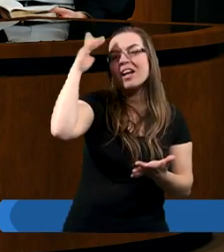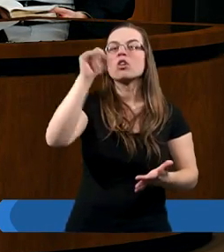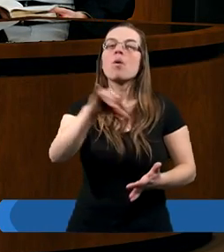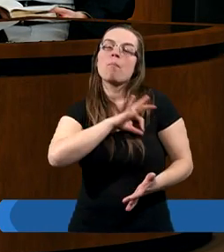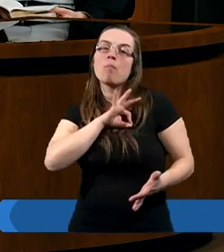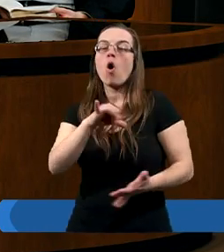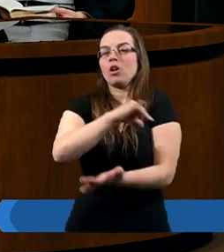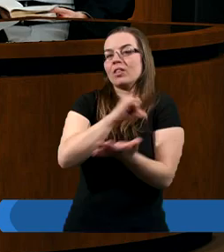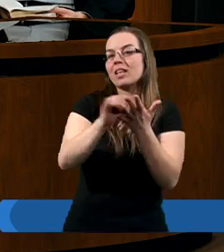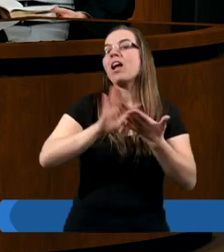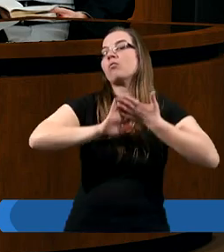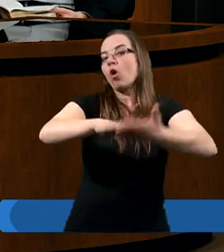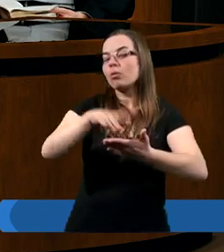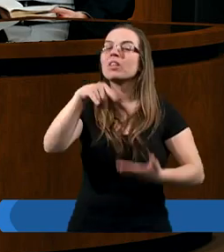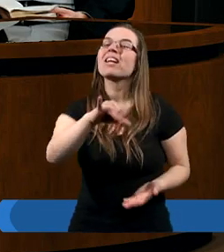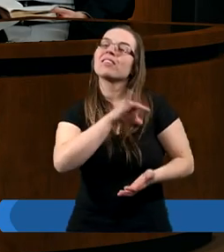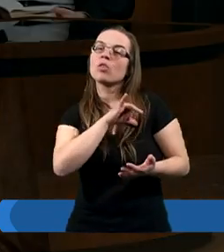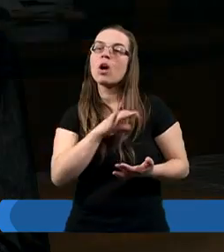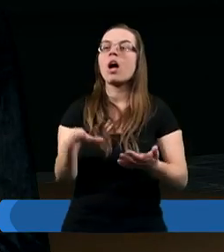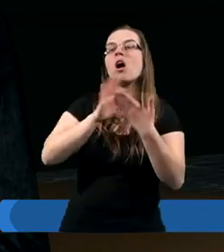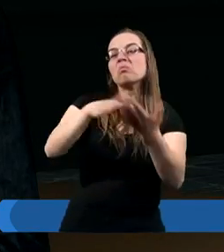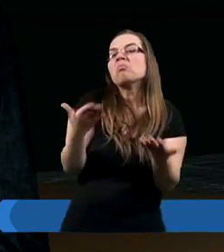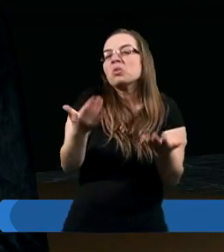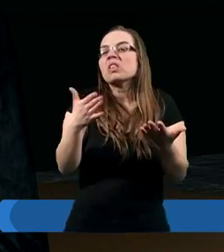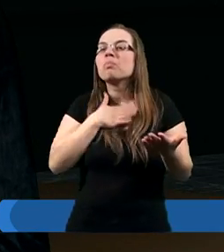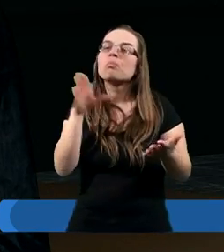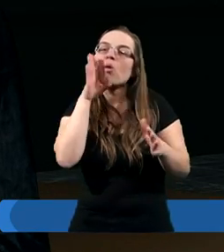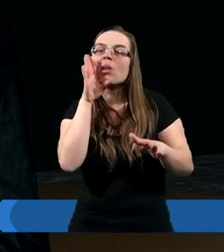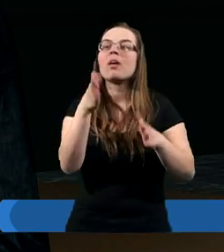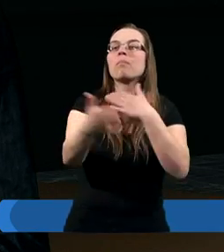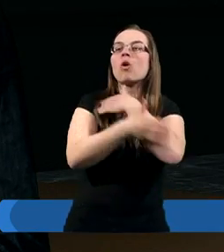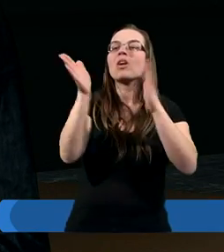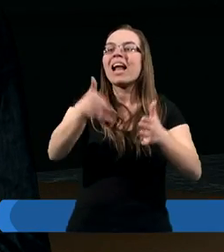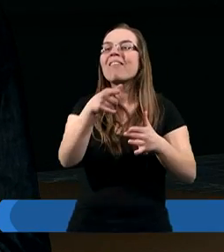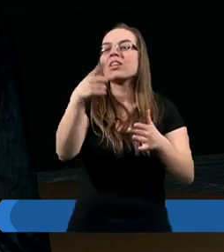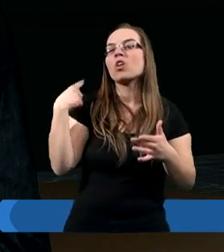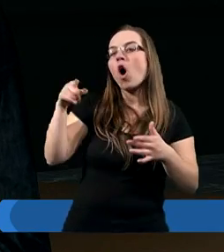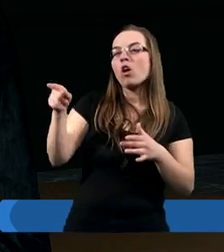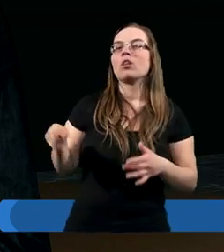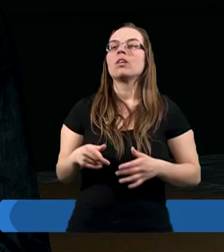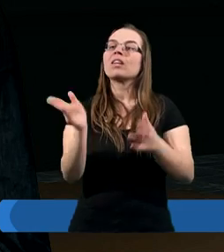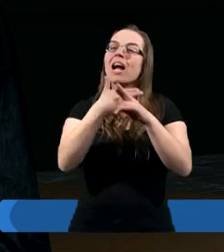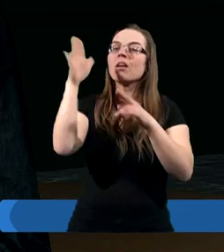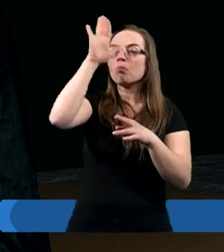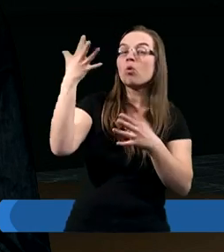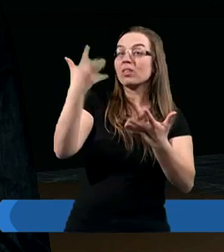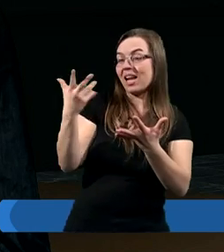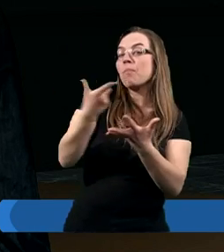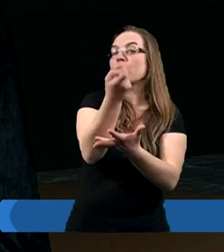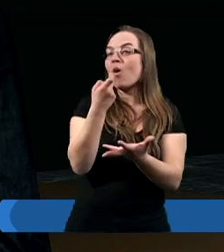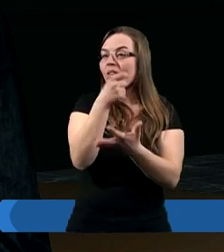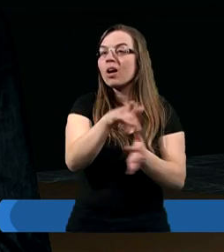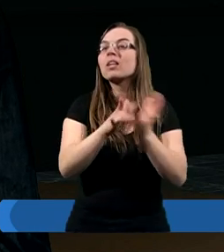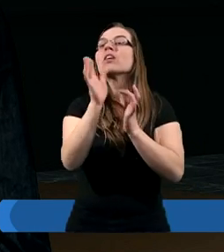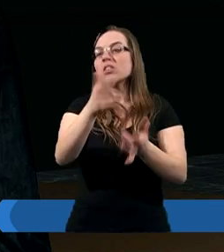że moje grzechy są odpuszczone, że już umarłem dla tych grzechów, już jestem pod łaską. I podobna postawa była Izajasza, kiedy Bóg chciał go powołać,